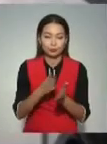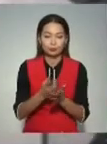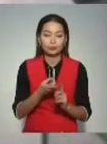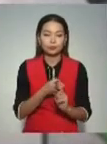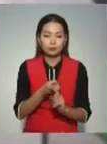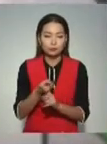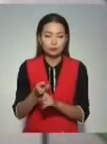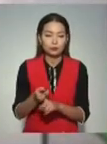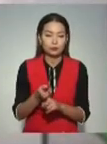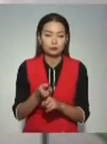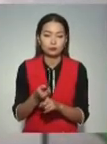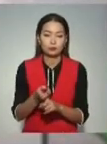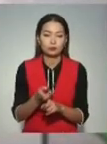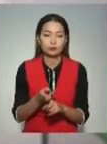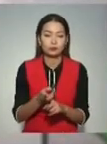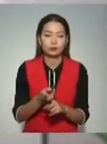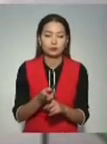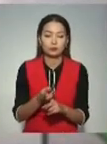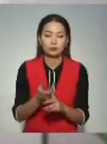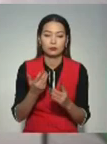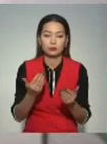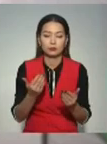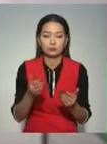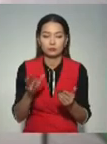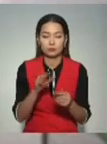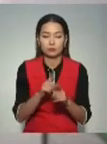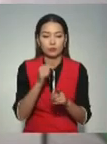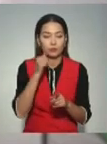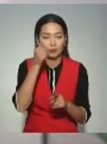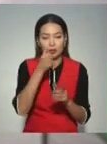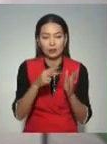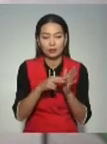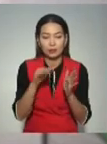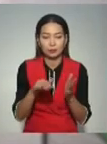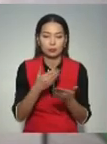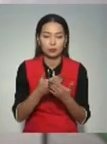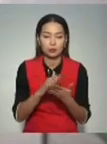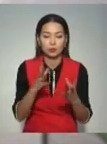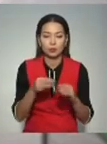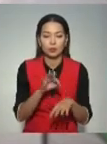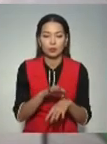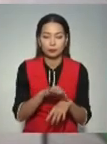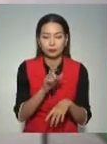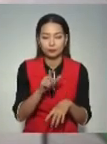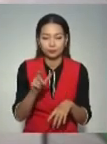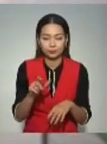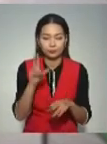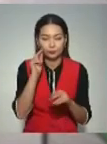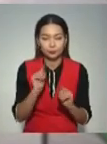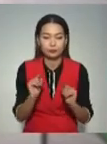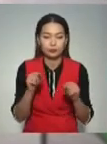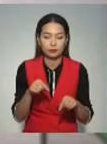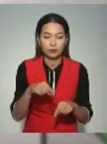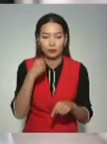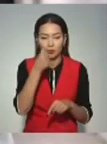инфекция. Ол мысалға былтырғы өткен жылда 8 мыңның көлемінде ауырған адамның саны тіркелген болса,